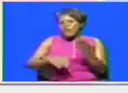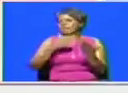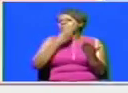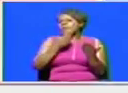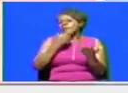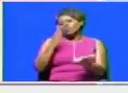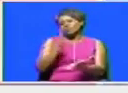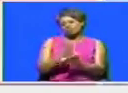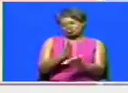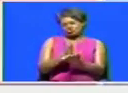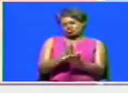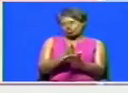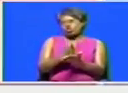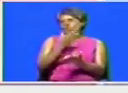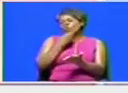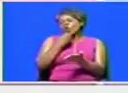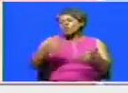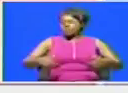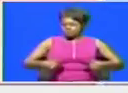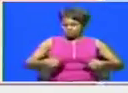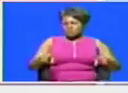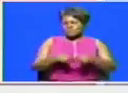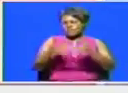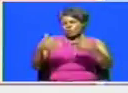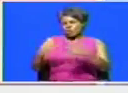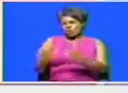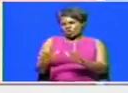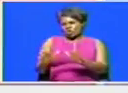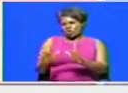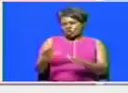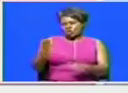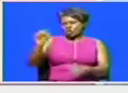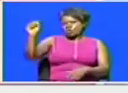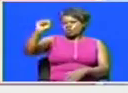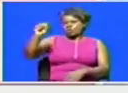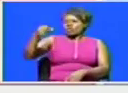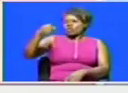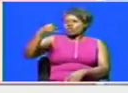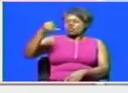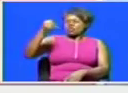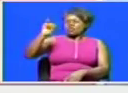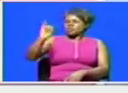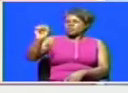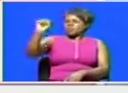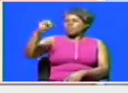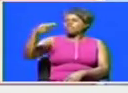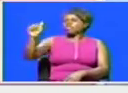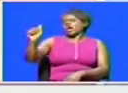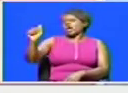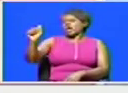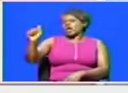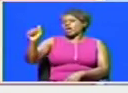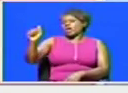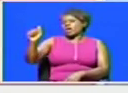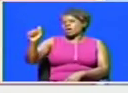ni ukweli. Vijana pia wamepotea. Kuna hii imetokea saizi ni shisha. Na mtu anavuta shisha, ukivuta shisha hata